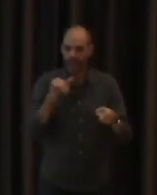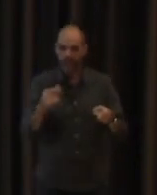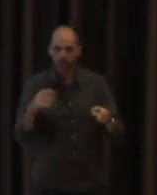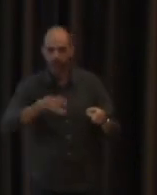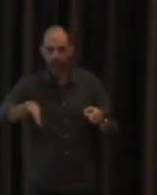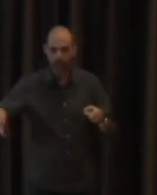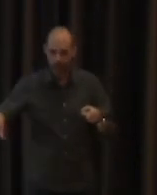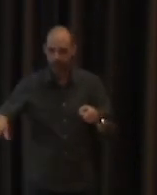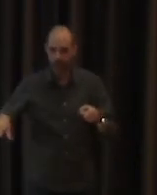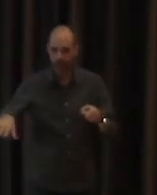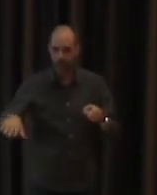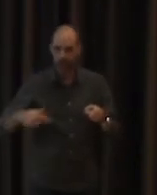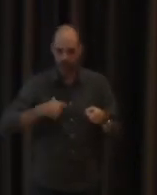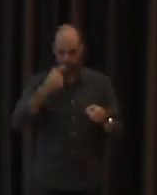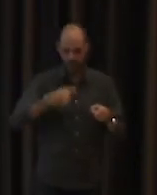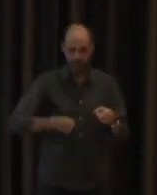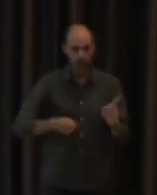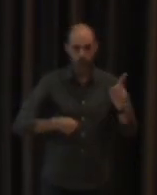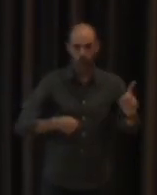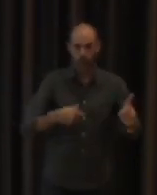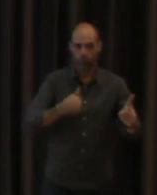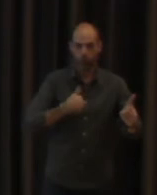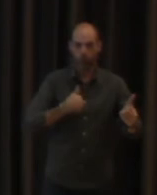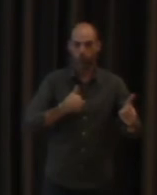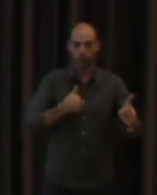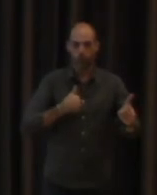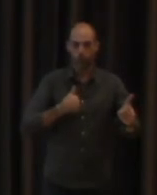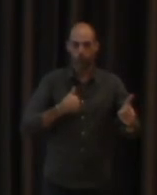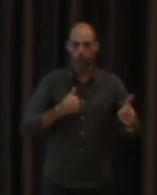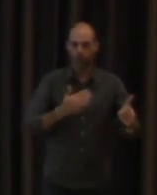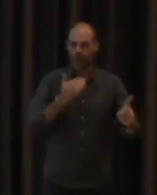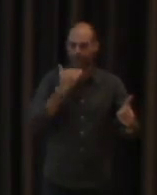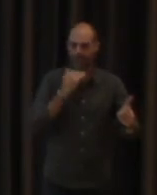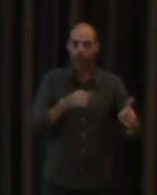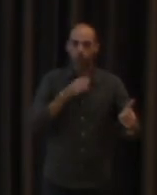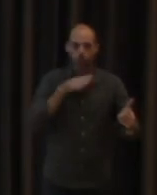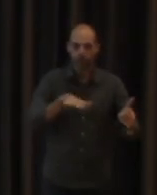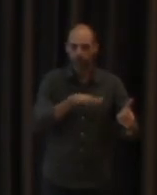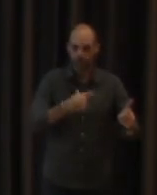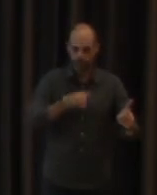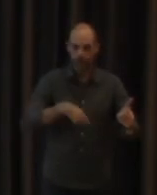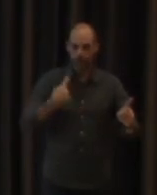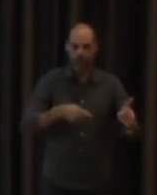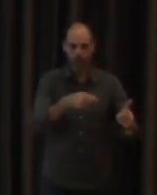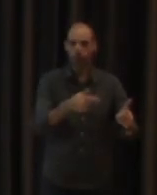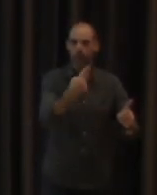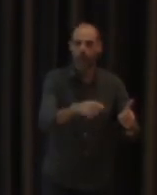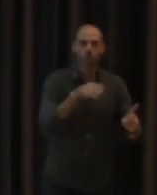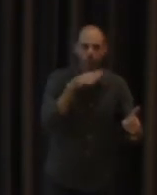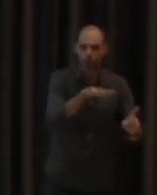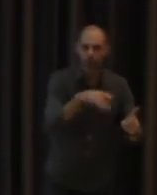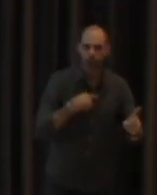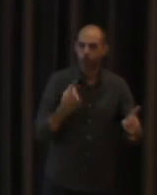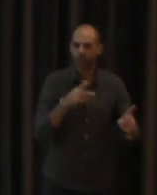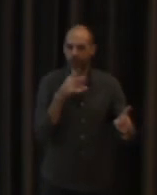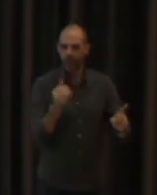l'emissor o del receptor, el lloc on és, era o seran aquests dos participants. Ara bé, la dicci